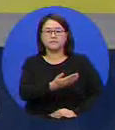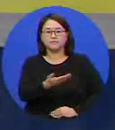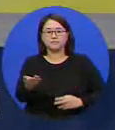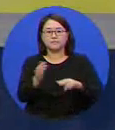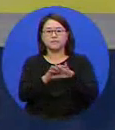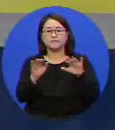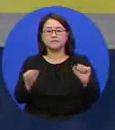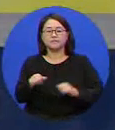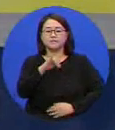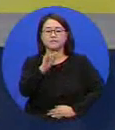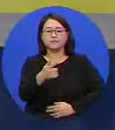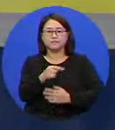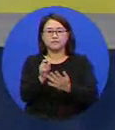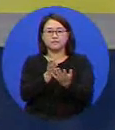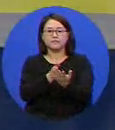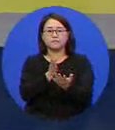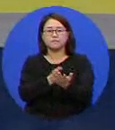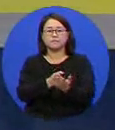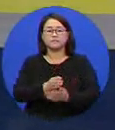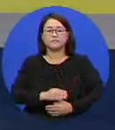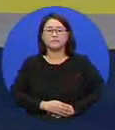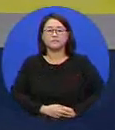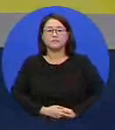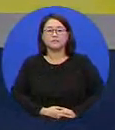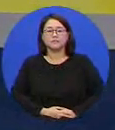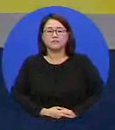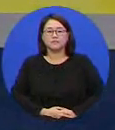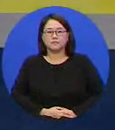여러분, 안녕하십니까? JTB 뉴스입니다.